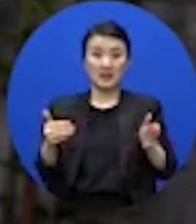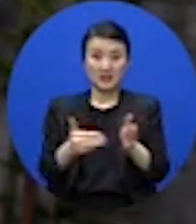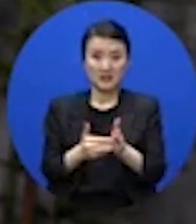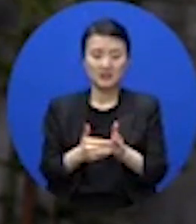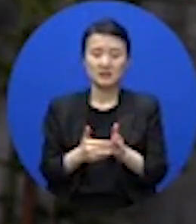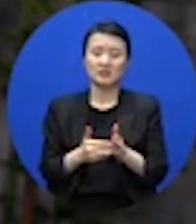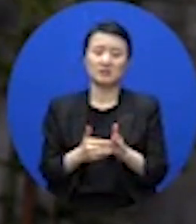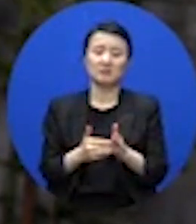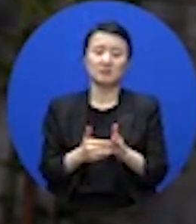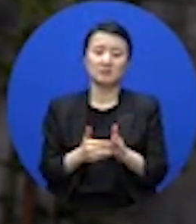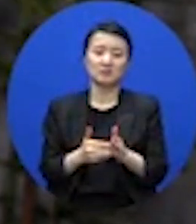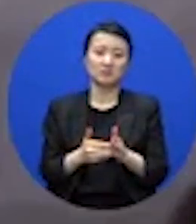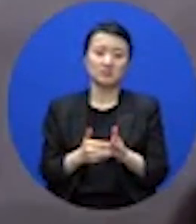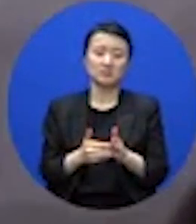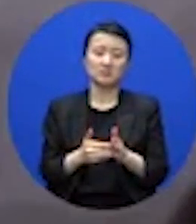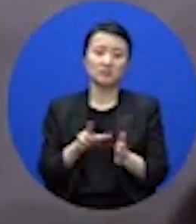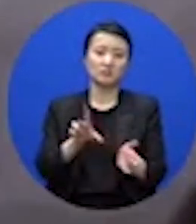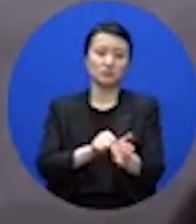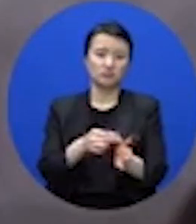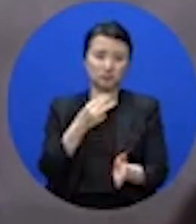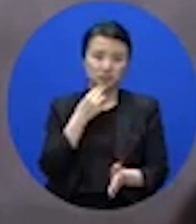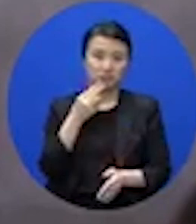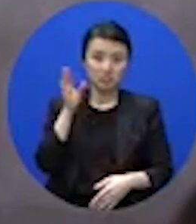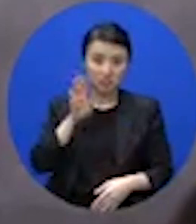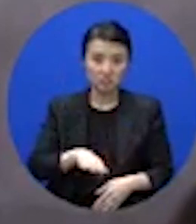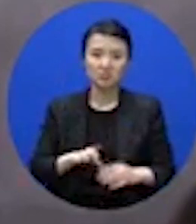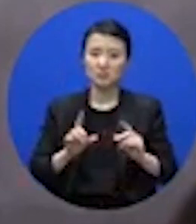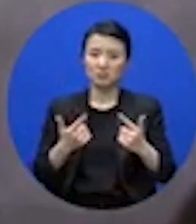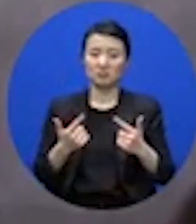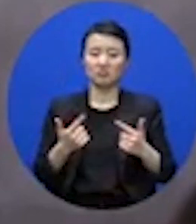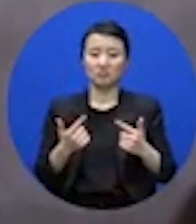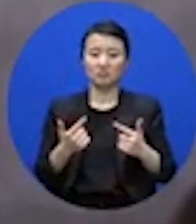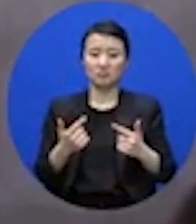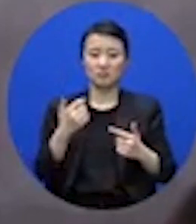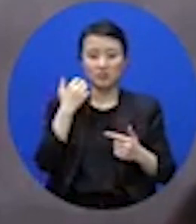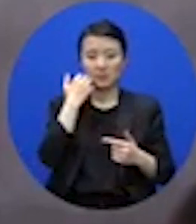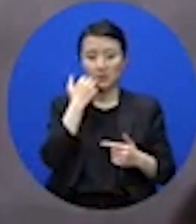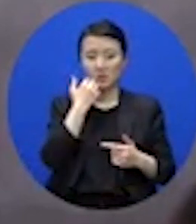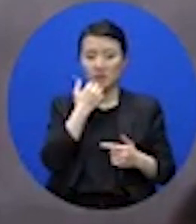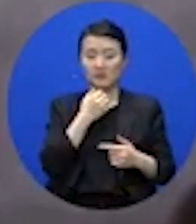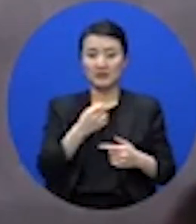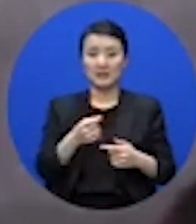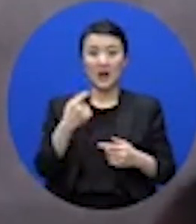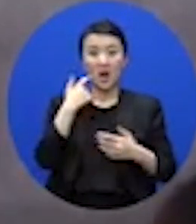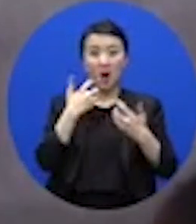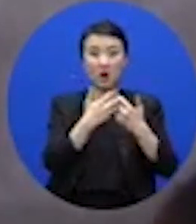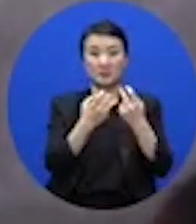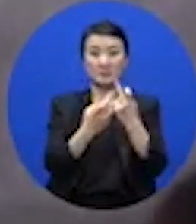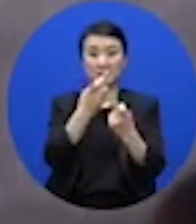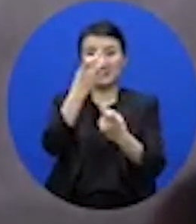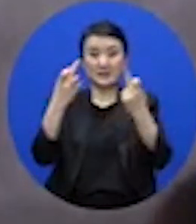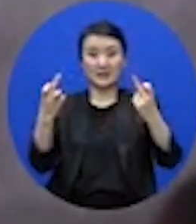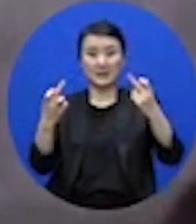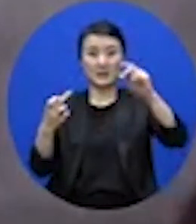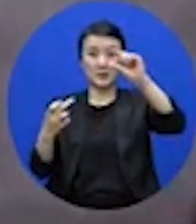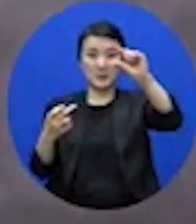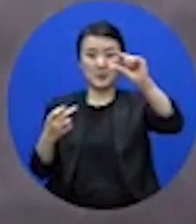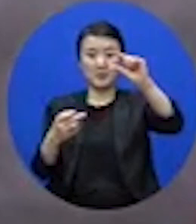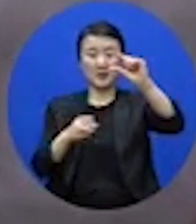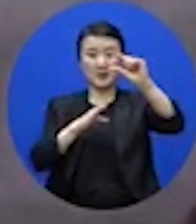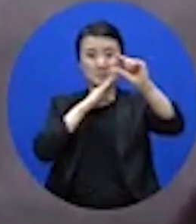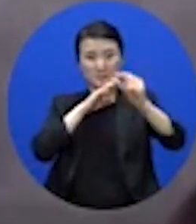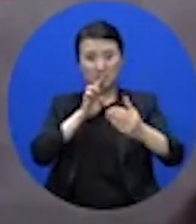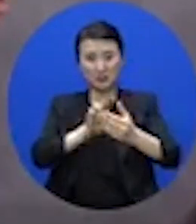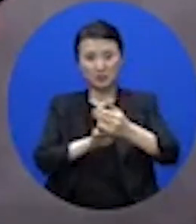상관이 없어요. 근데 그 밑에 빙산이라는 게 위에 떠 있는 부분은 이만큼이고, 그